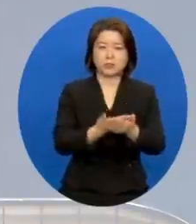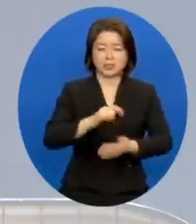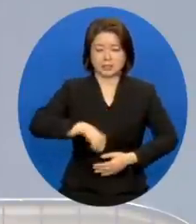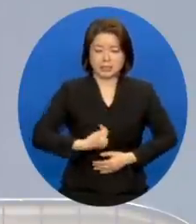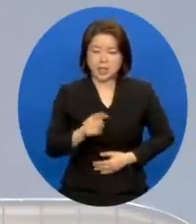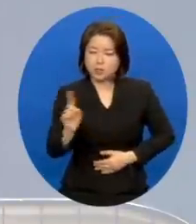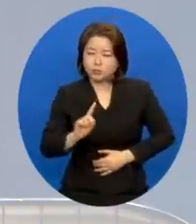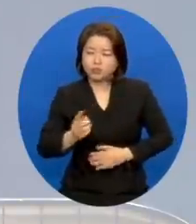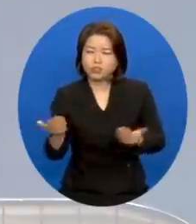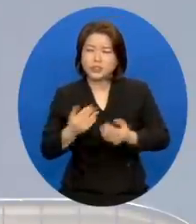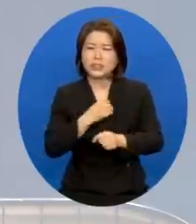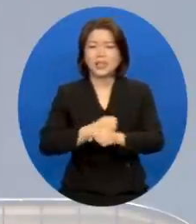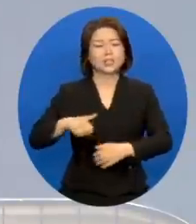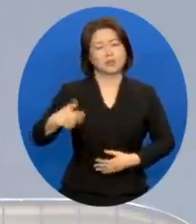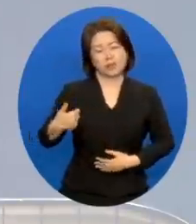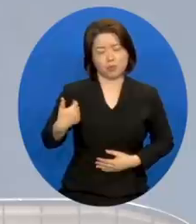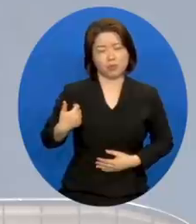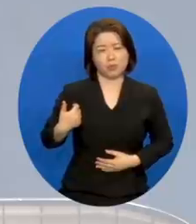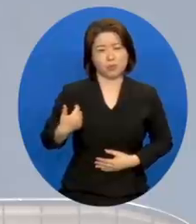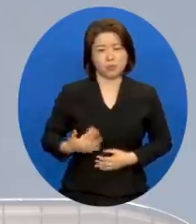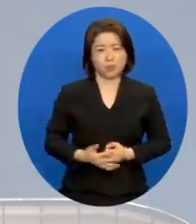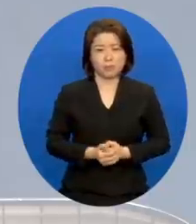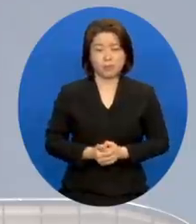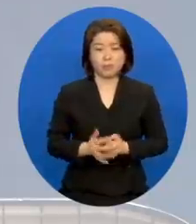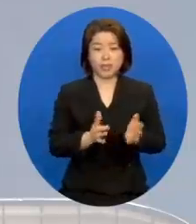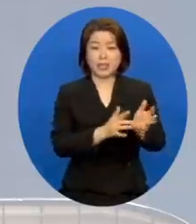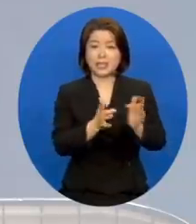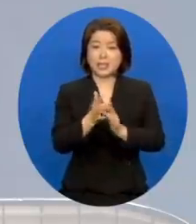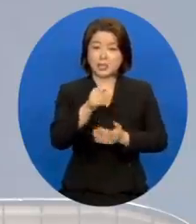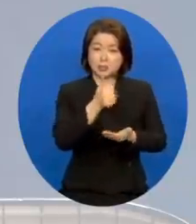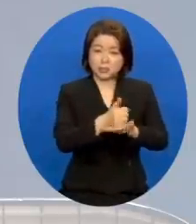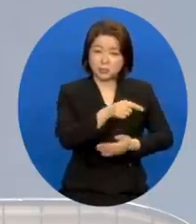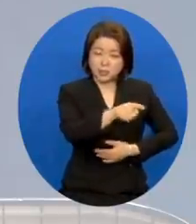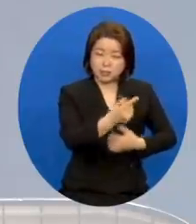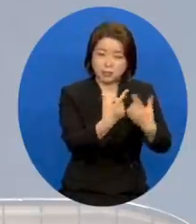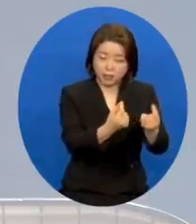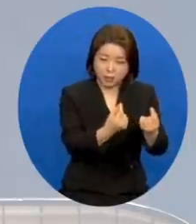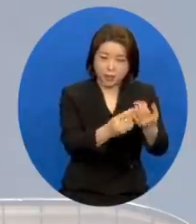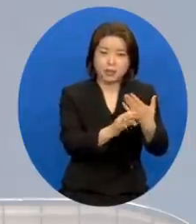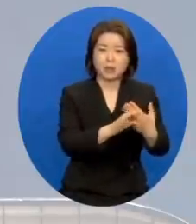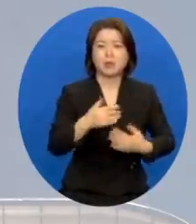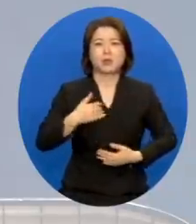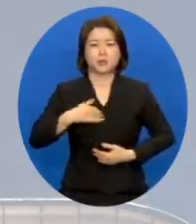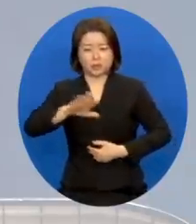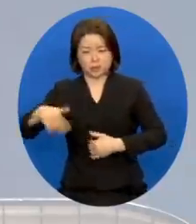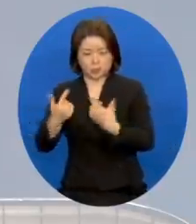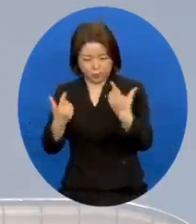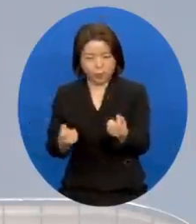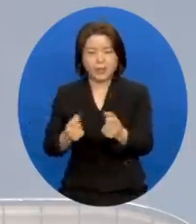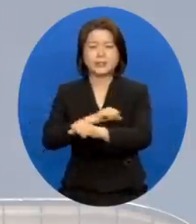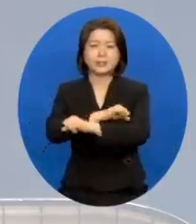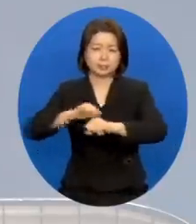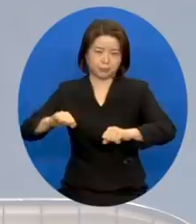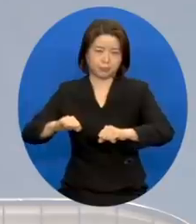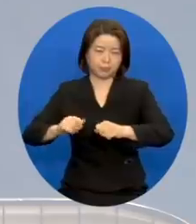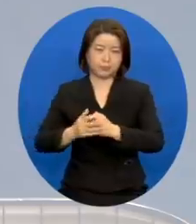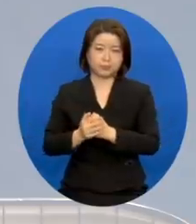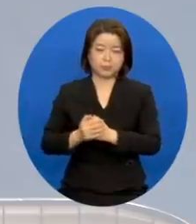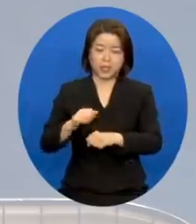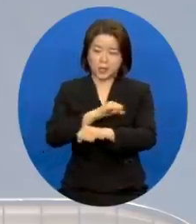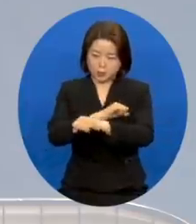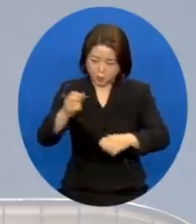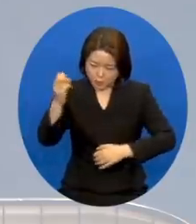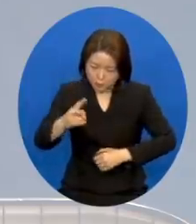알지 못함이니이다 예수님이 그렇게 하셨다는 우리도 그렇게 했지 용서하고 또